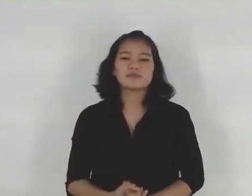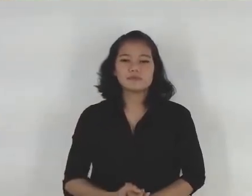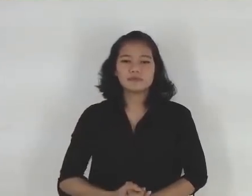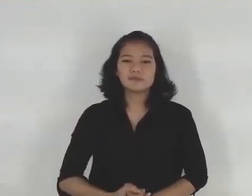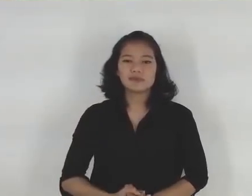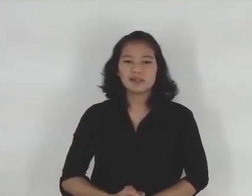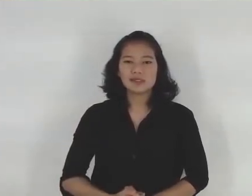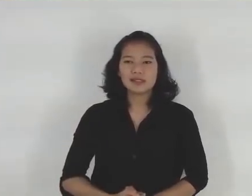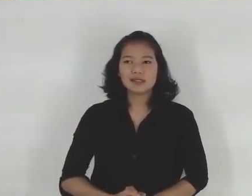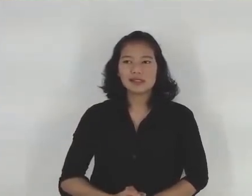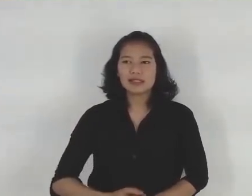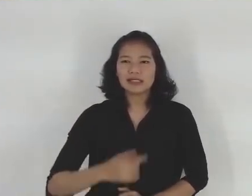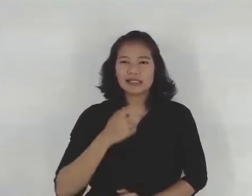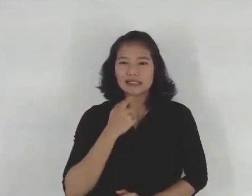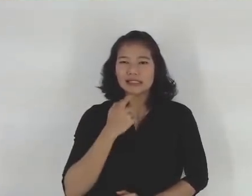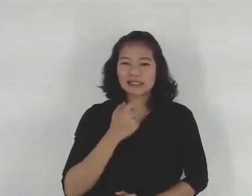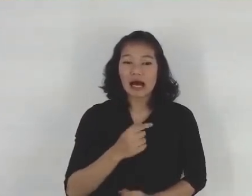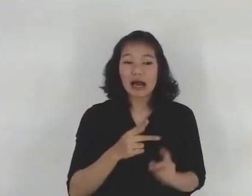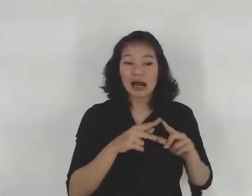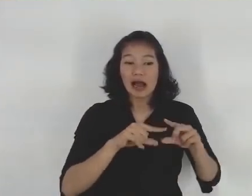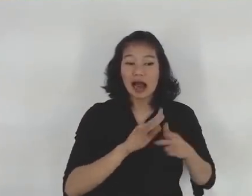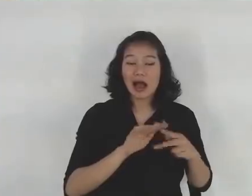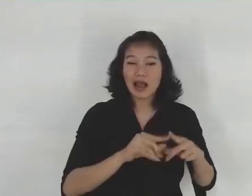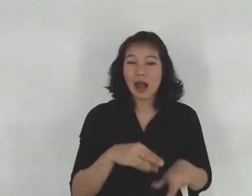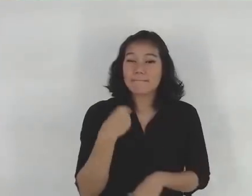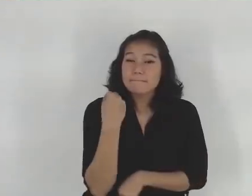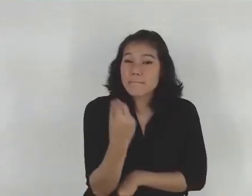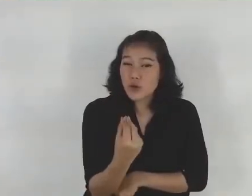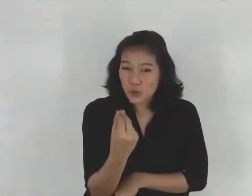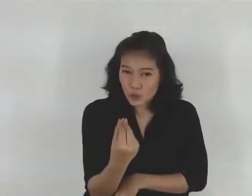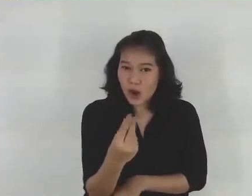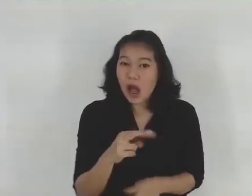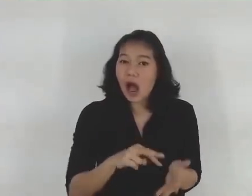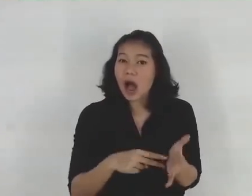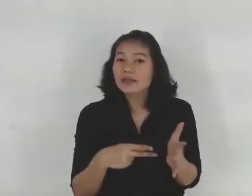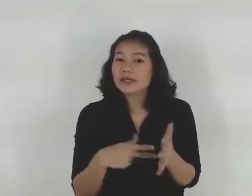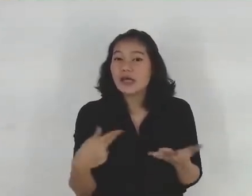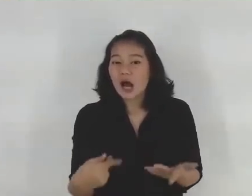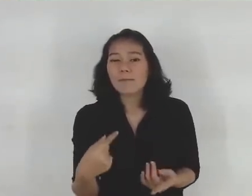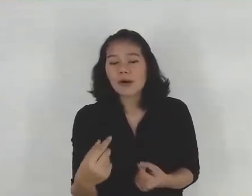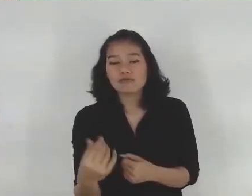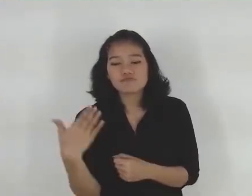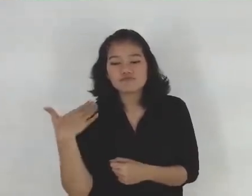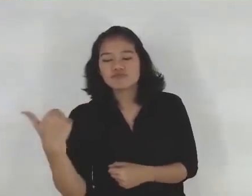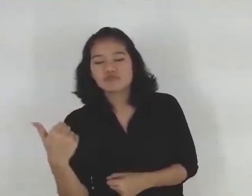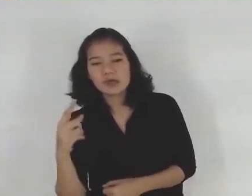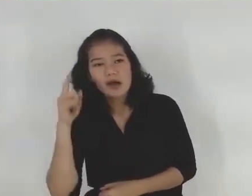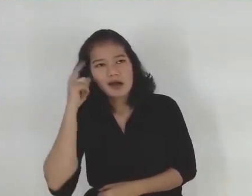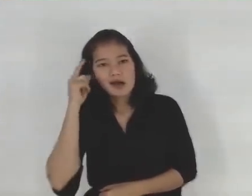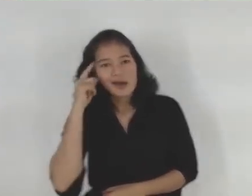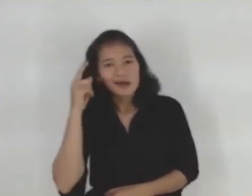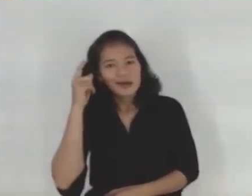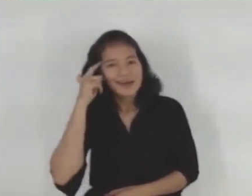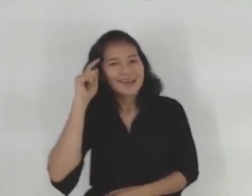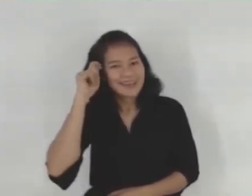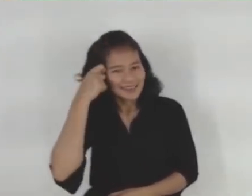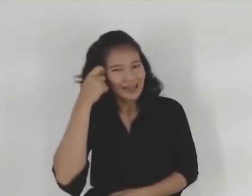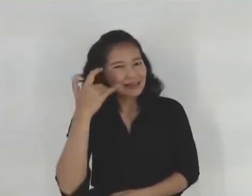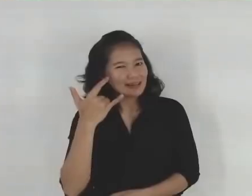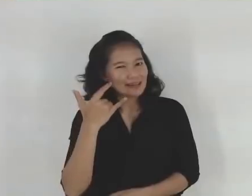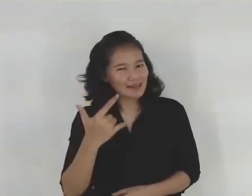Hai dari kesaksian Penantian Hana hendaknya menguatkan kita untuk juga tetap